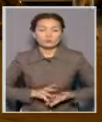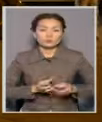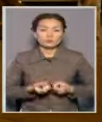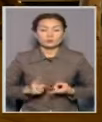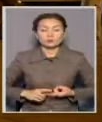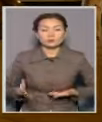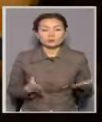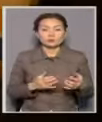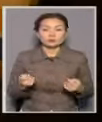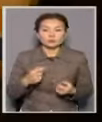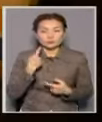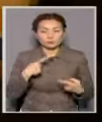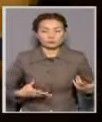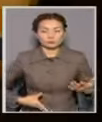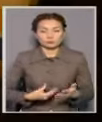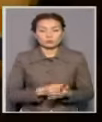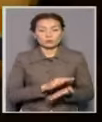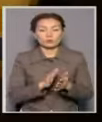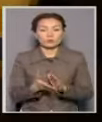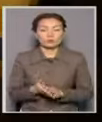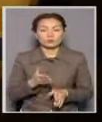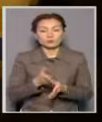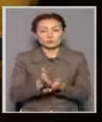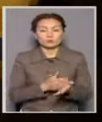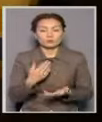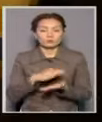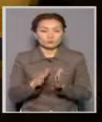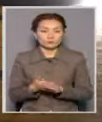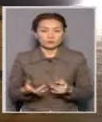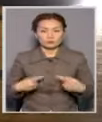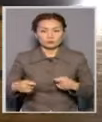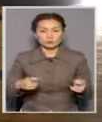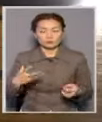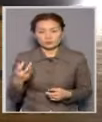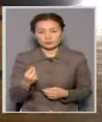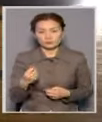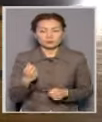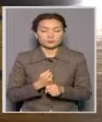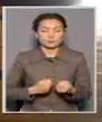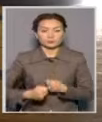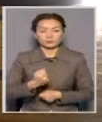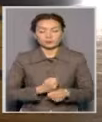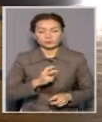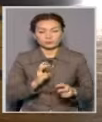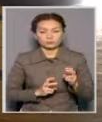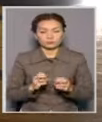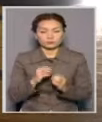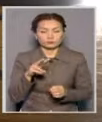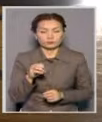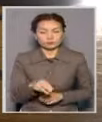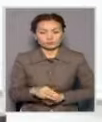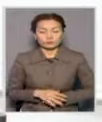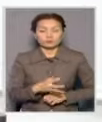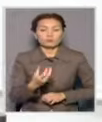вливается немало инвестиции заключен долгосрочный договор между правительством и товаропроизводителями на 10 лет